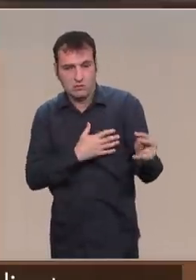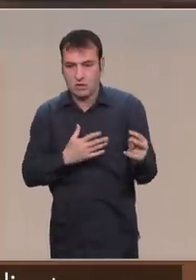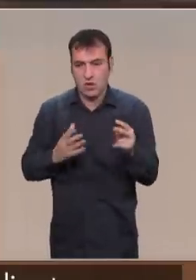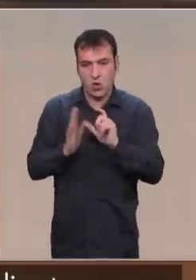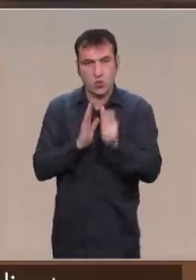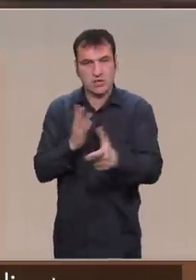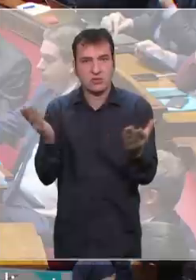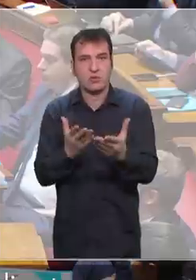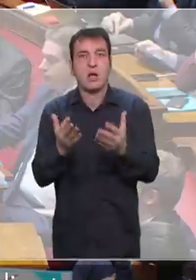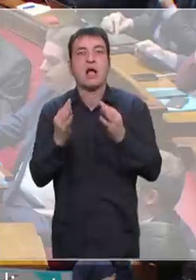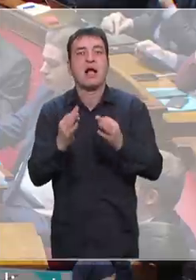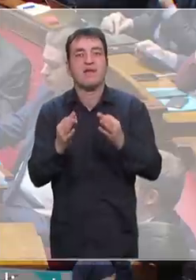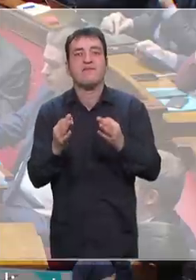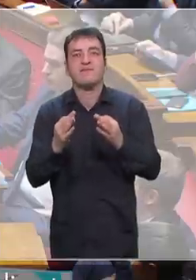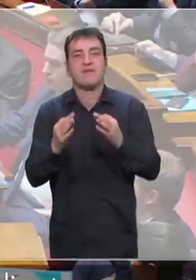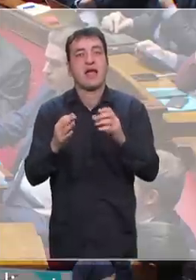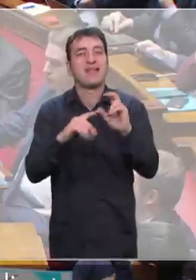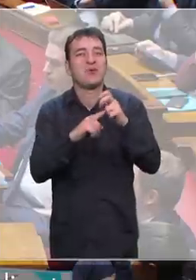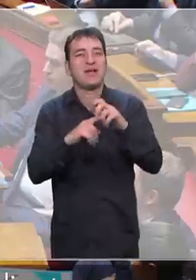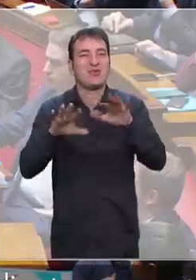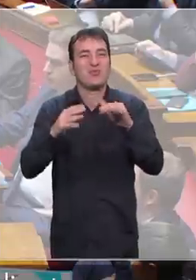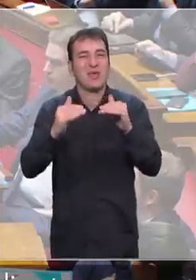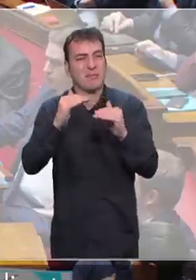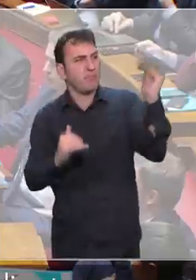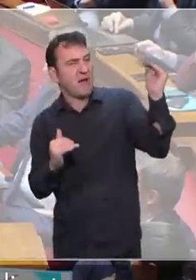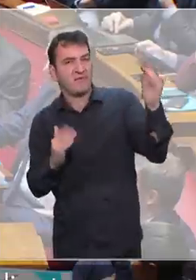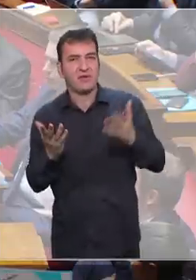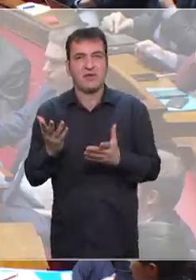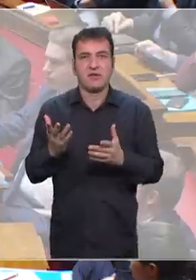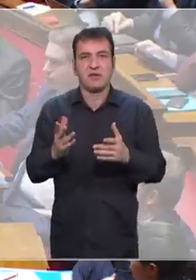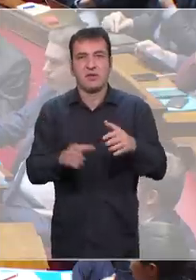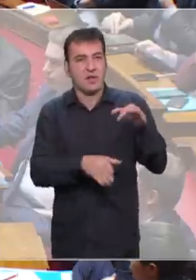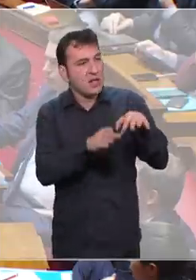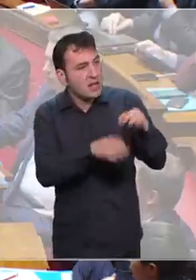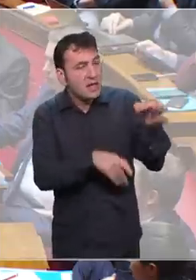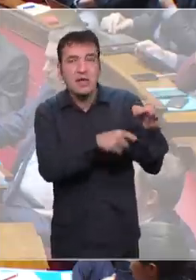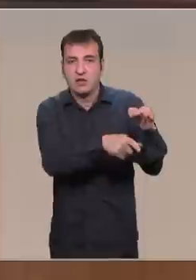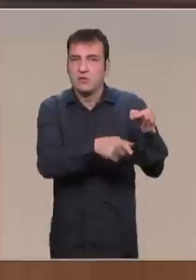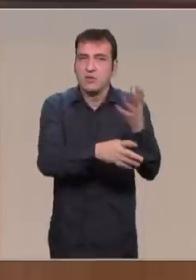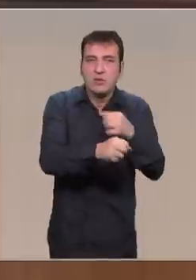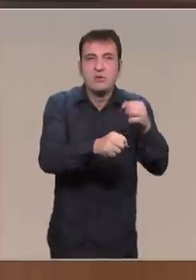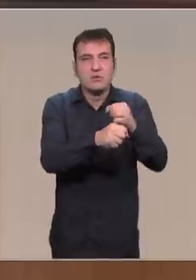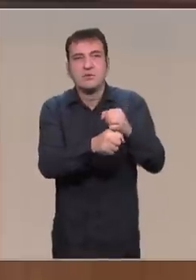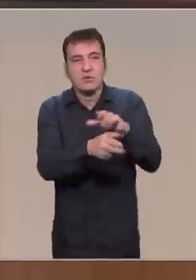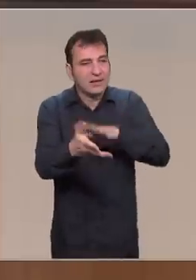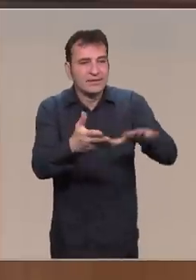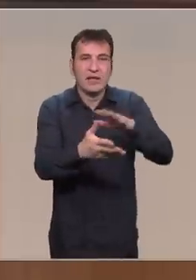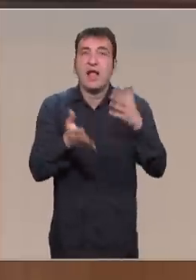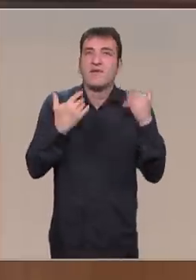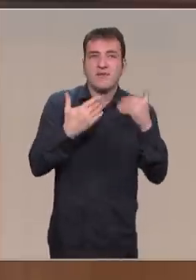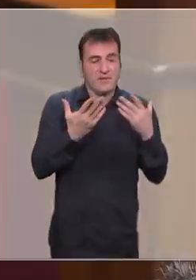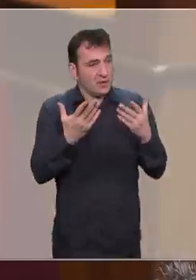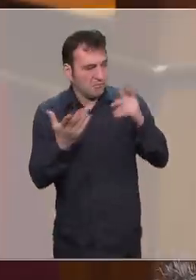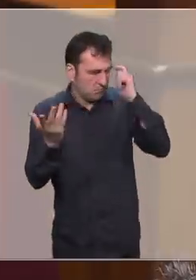moyenne de température, on a fait témoigner des élus qui s'étaient lancés dans des politiques d'îlots de fraîcheur, on a insisté sur ce qu'étaient des solutions